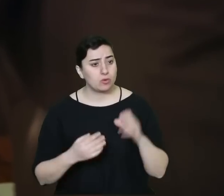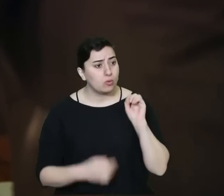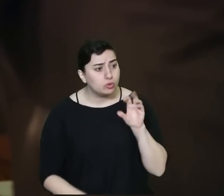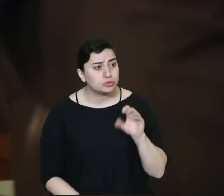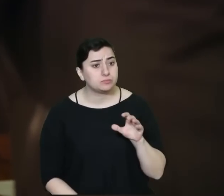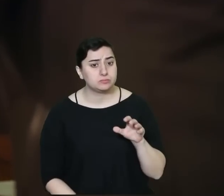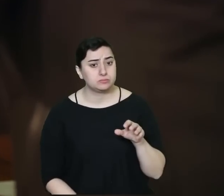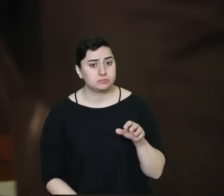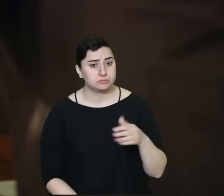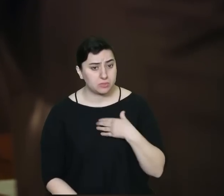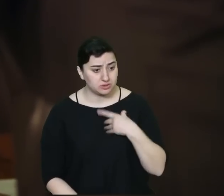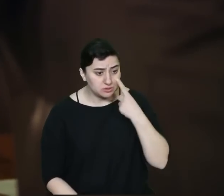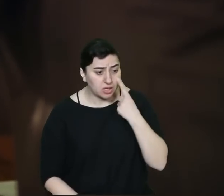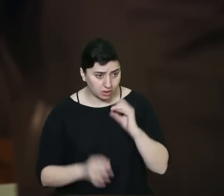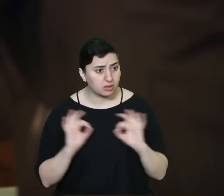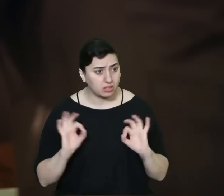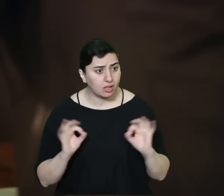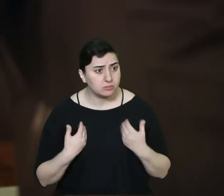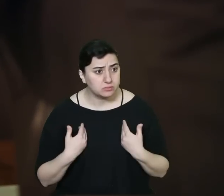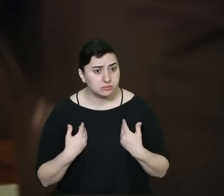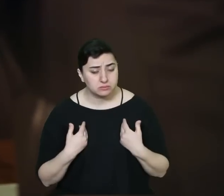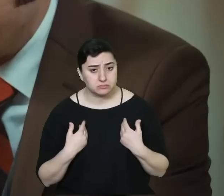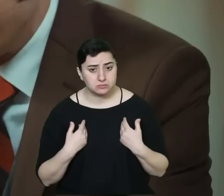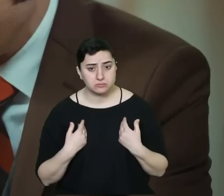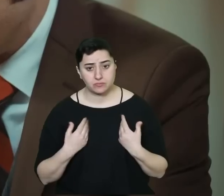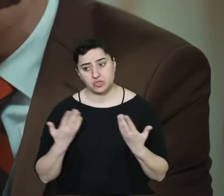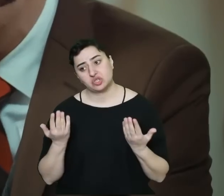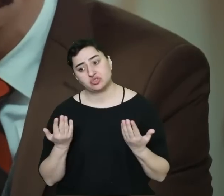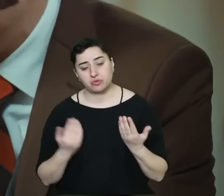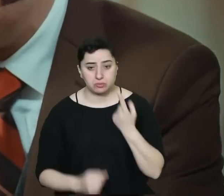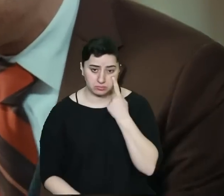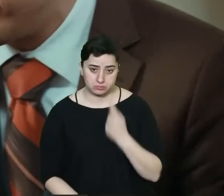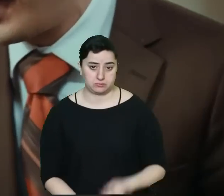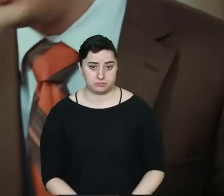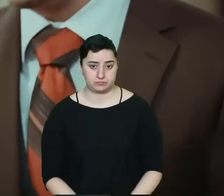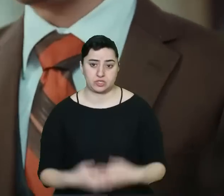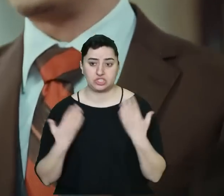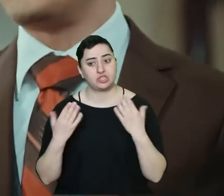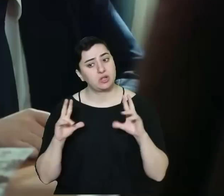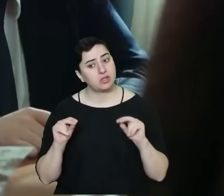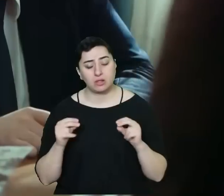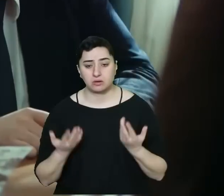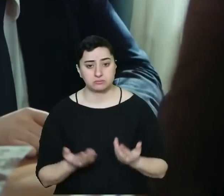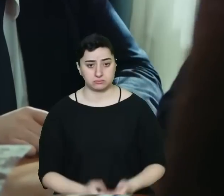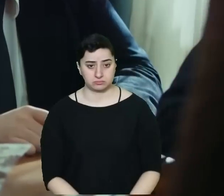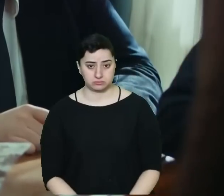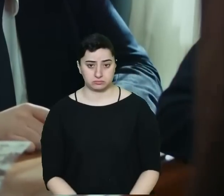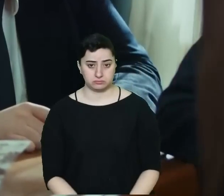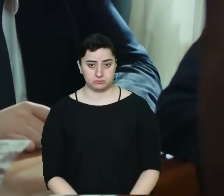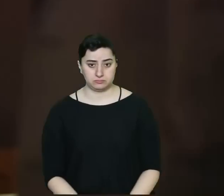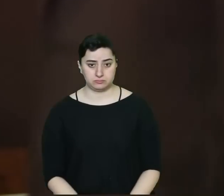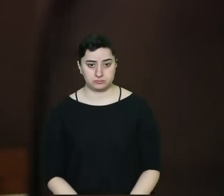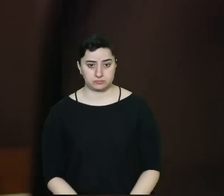Hocam, benim şahitliğim yeter değil mi Cevat'ı kurtarmaya? İnşallah. İnşallah yeter.